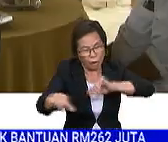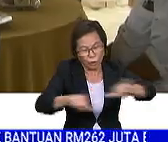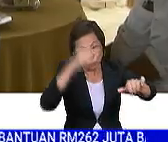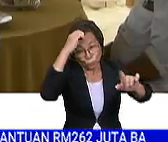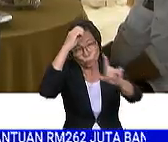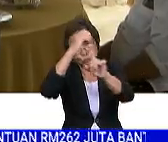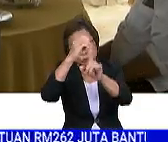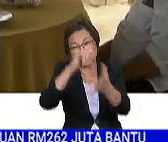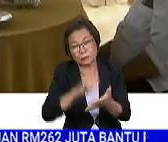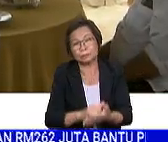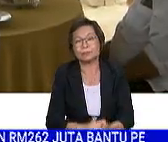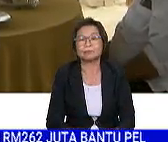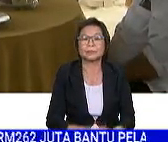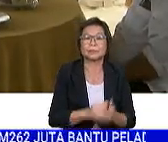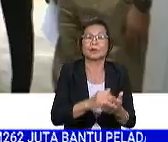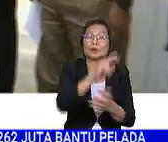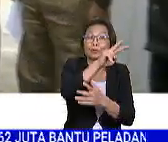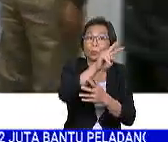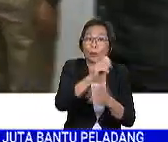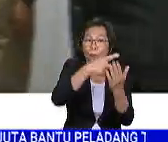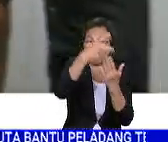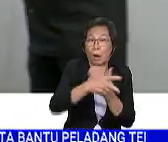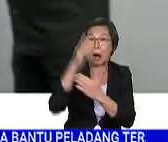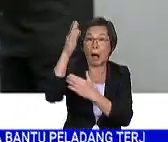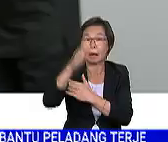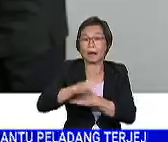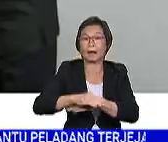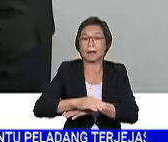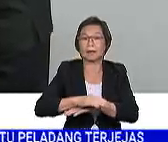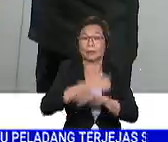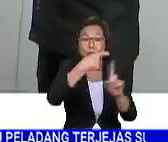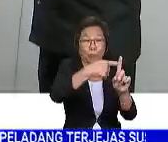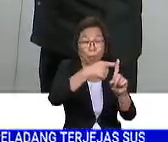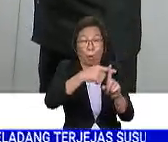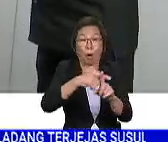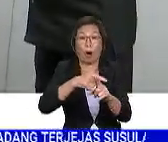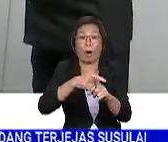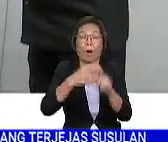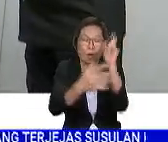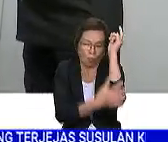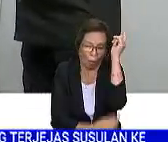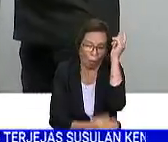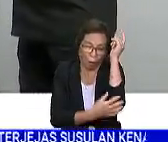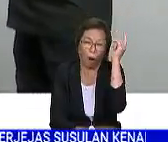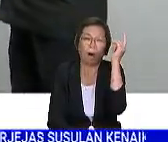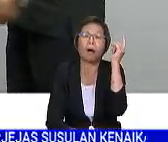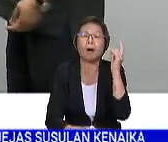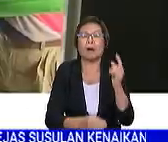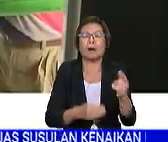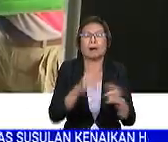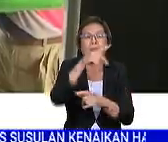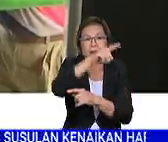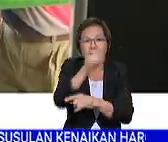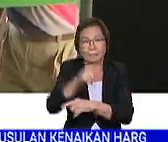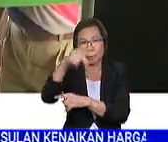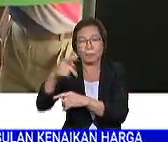tu. Menerusinya, 20 program yang akan memberi impak kepada asnaf sedang dan dijalankan ZPP sehingga hujung